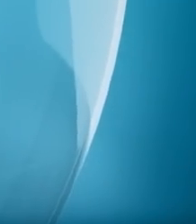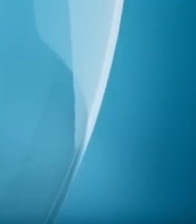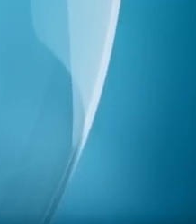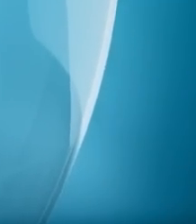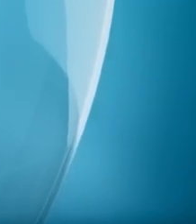h